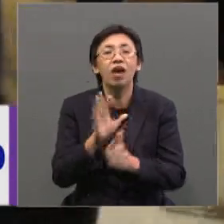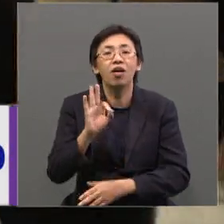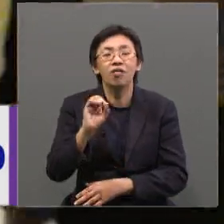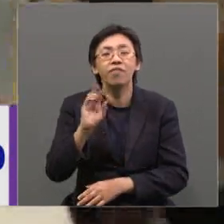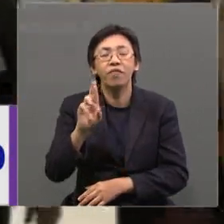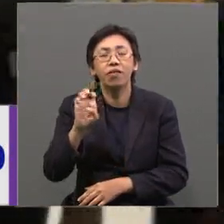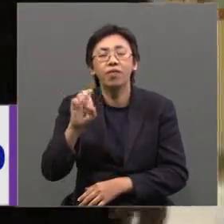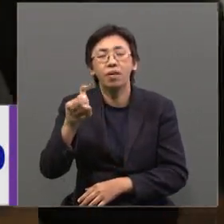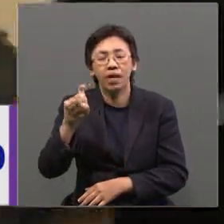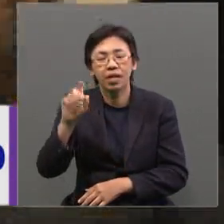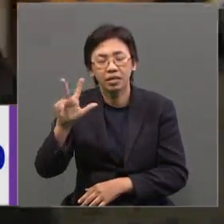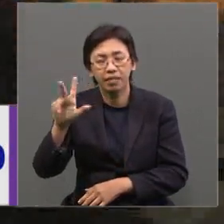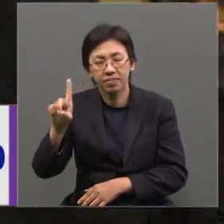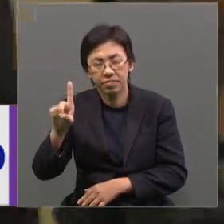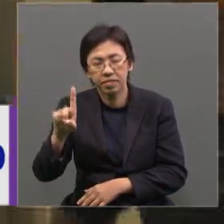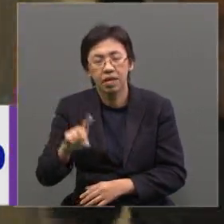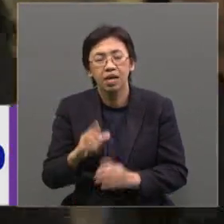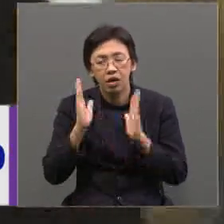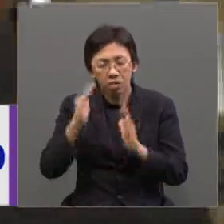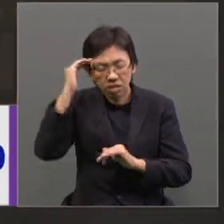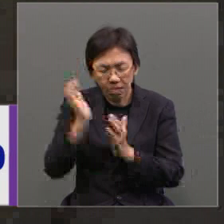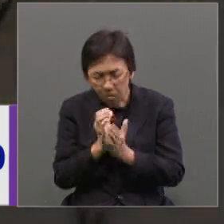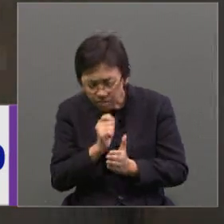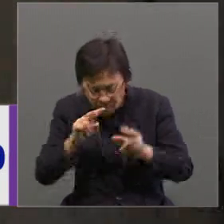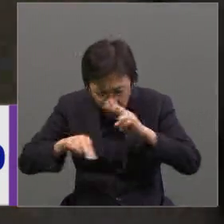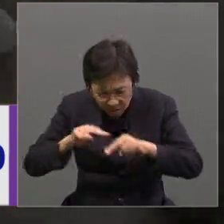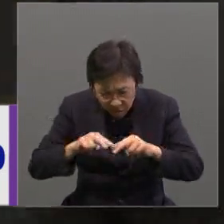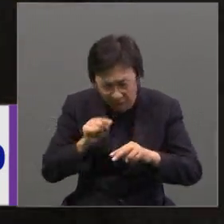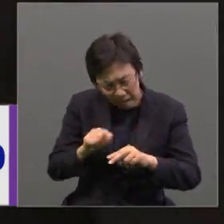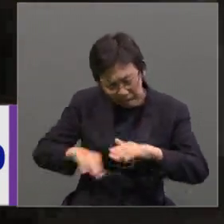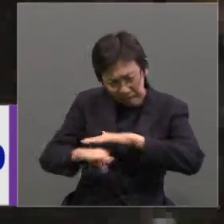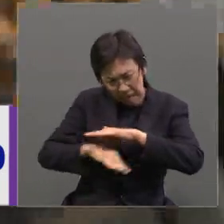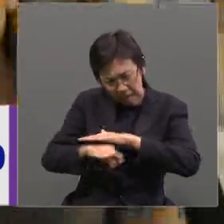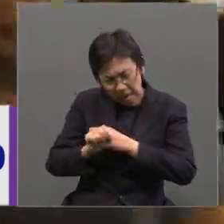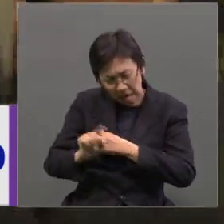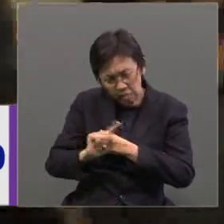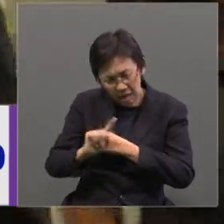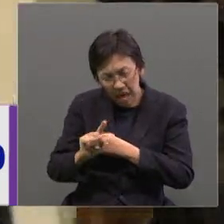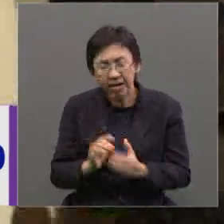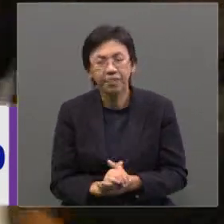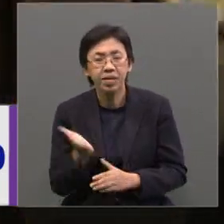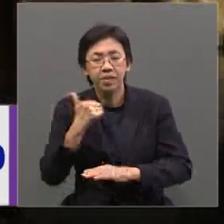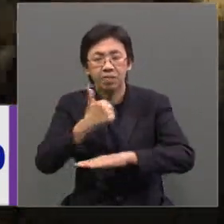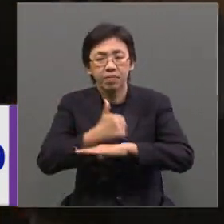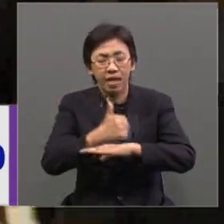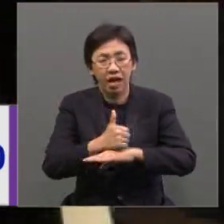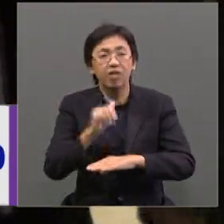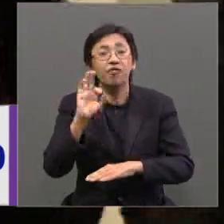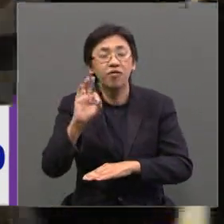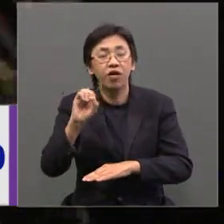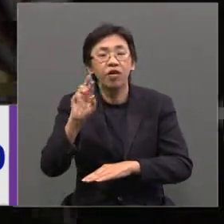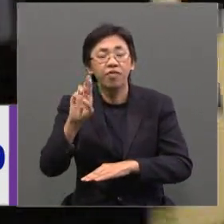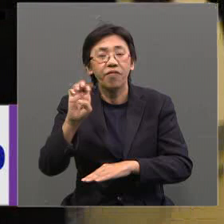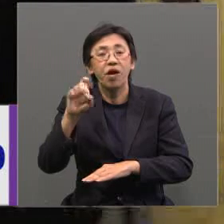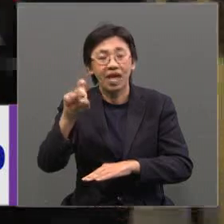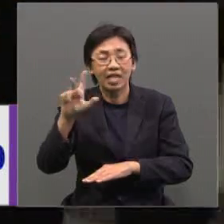ก็คือพนักงานสอบสวนเนี่ยเขาไปเจอหลักฐานเส้นทางการเงินจากอภิรักษ์กฏทินะซึ่งเป็นอดีตผู้บริหารของ